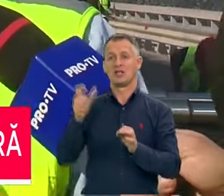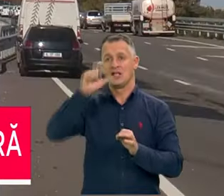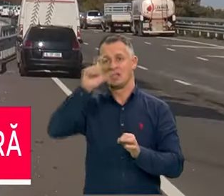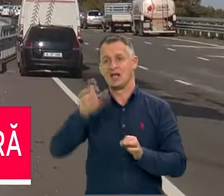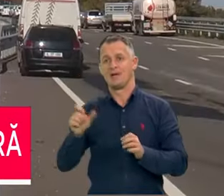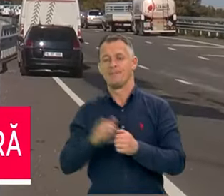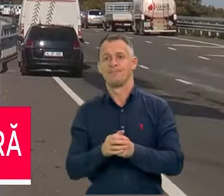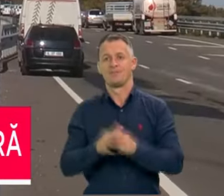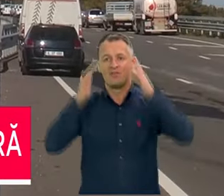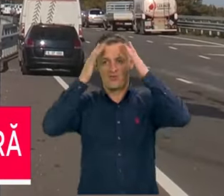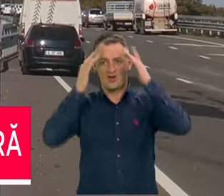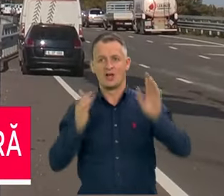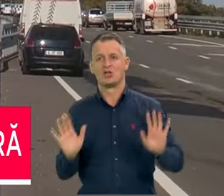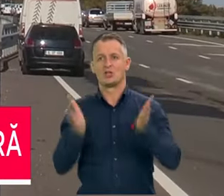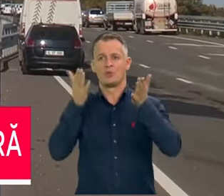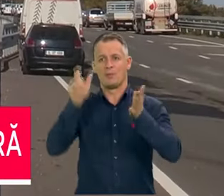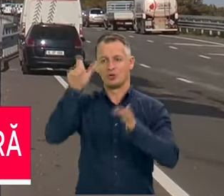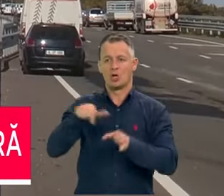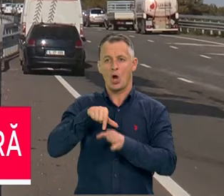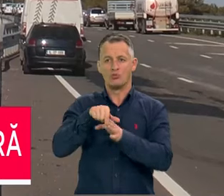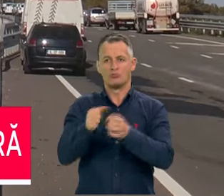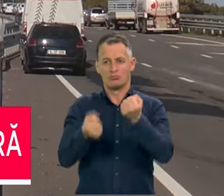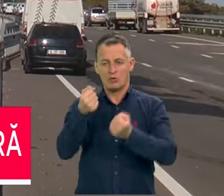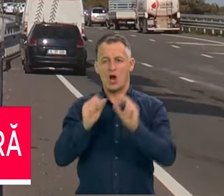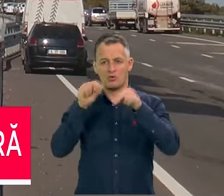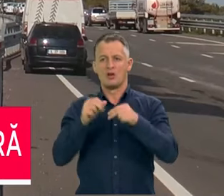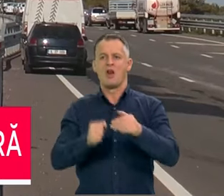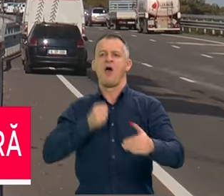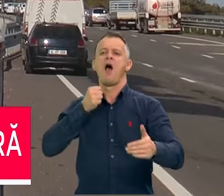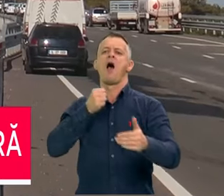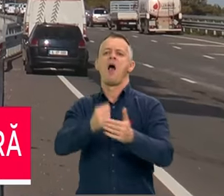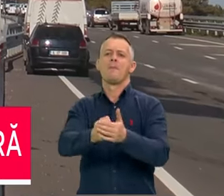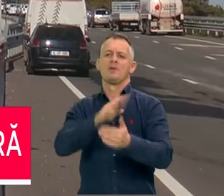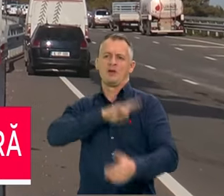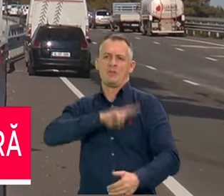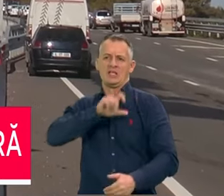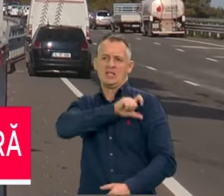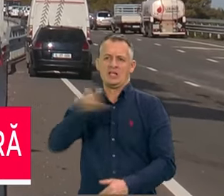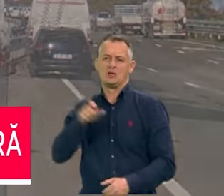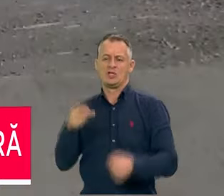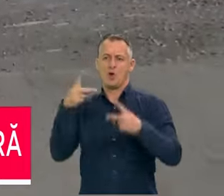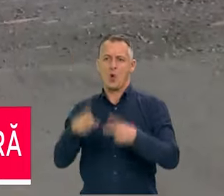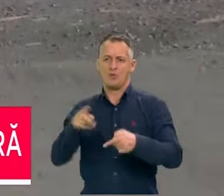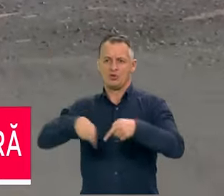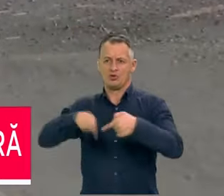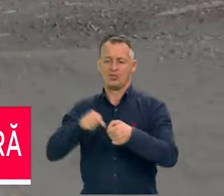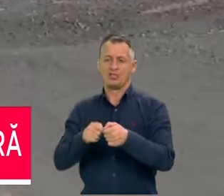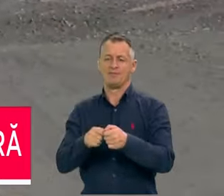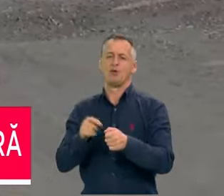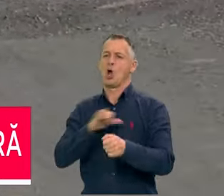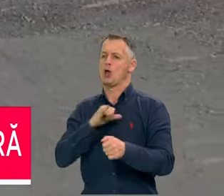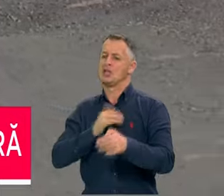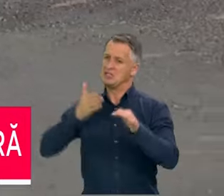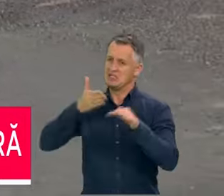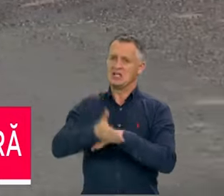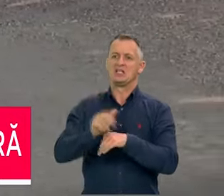otrăviți la început șoferii din zonă au ajuns la capătul răbdării din cauza restricțiilor totuși chiar dacă traversează Podul cu maximum